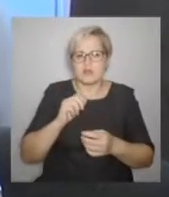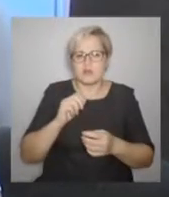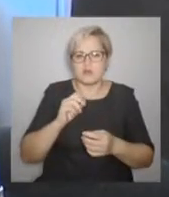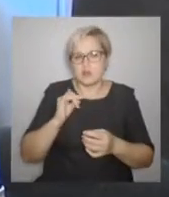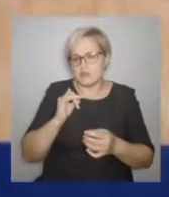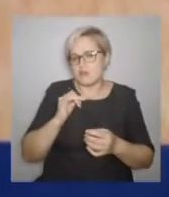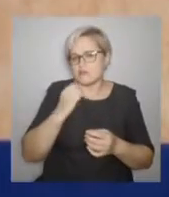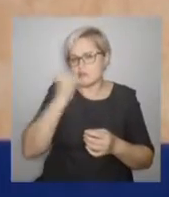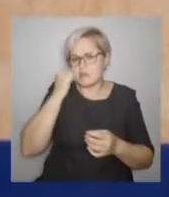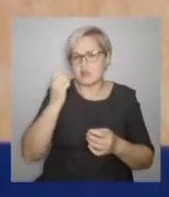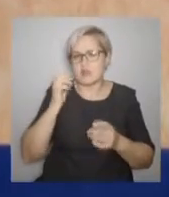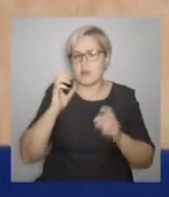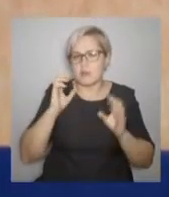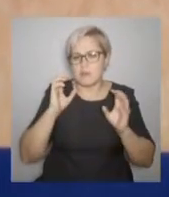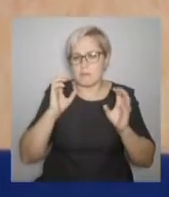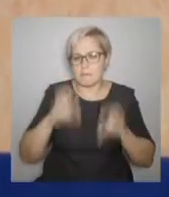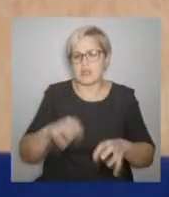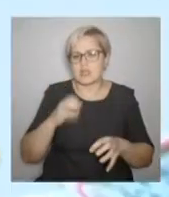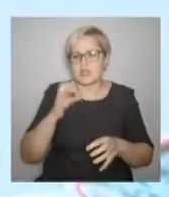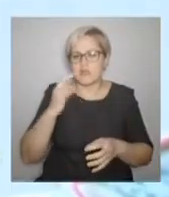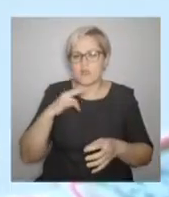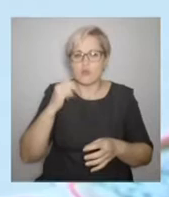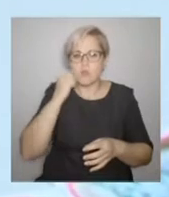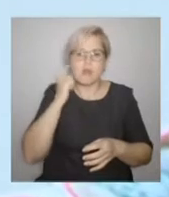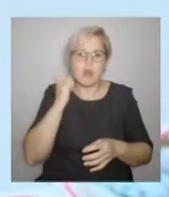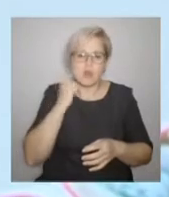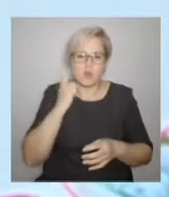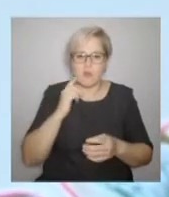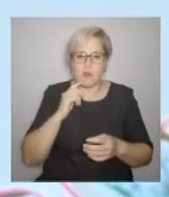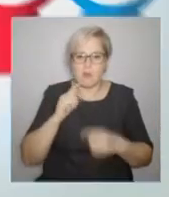поговорили с президентом молодого, но уже окрепшего фонда.